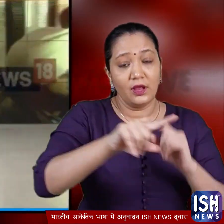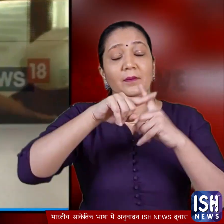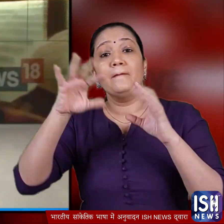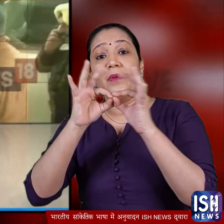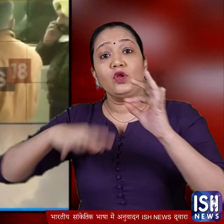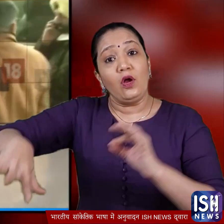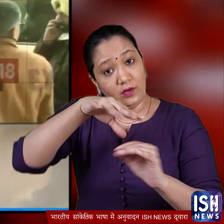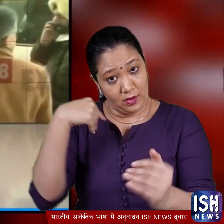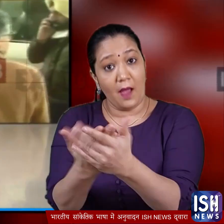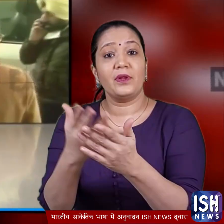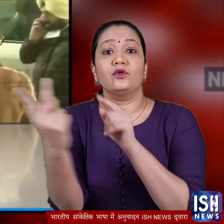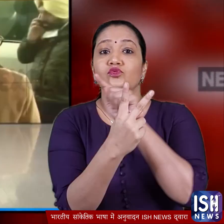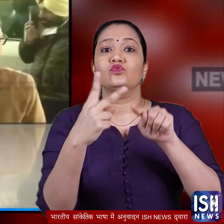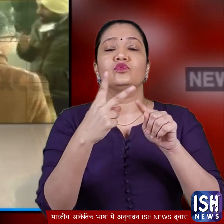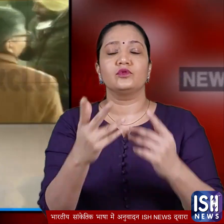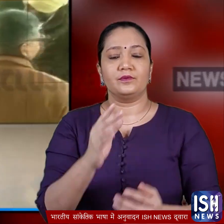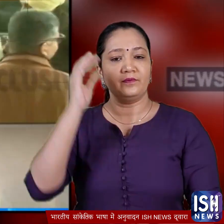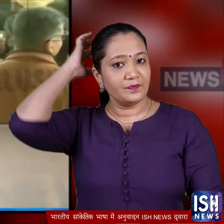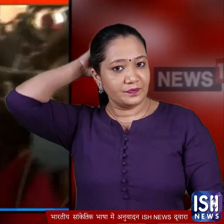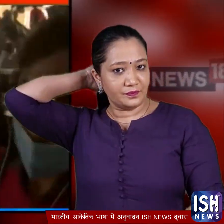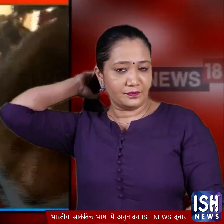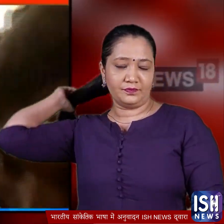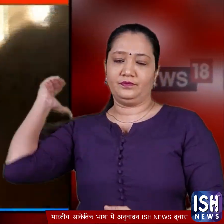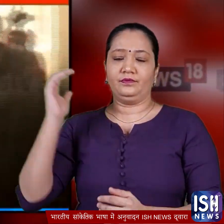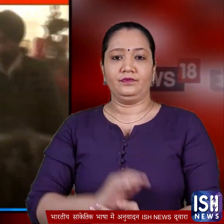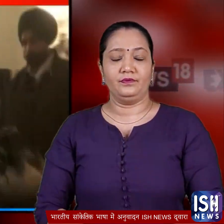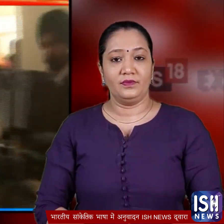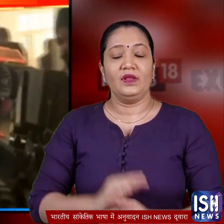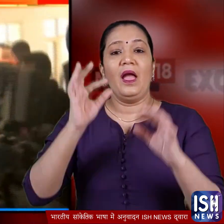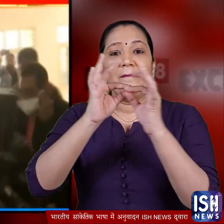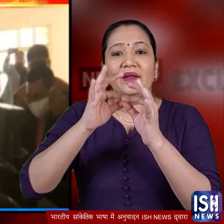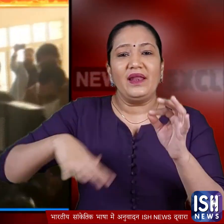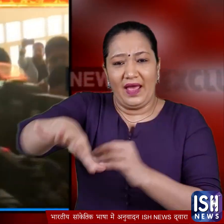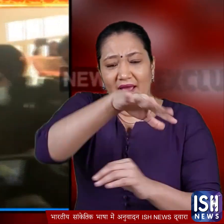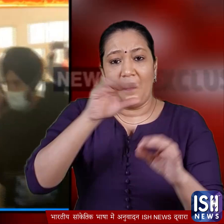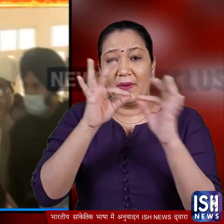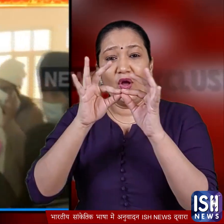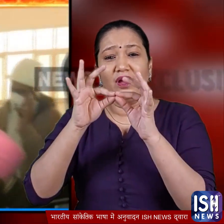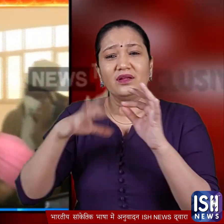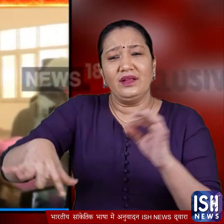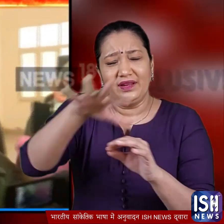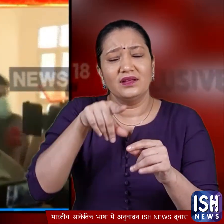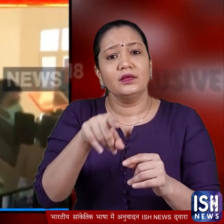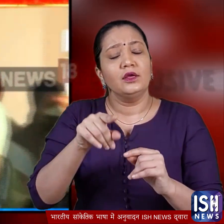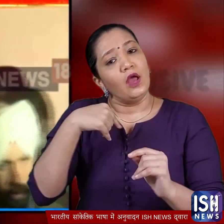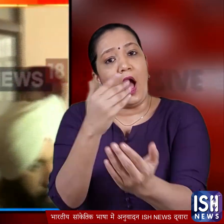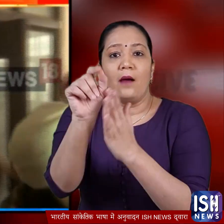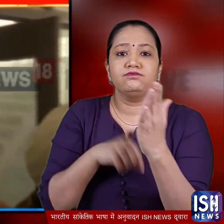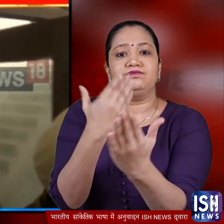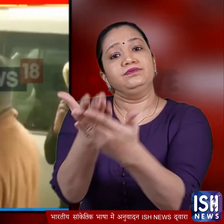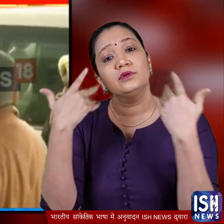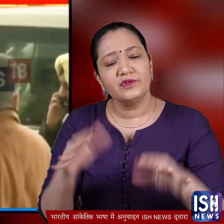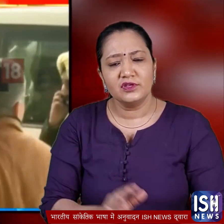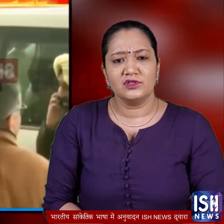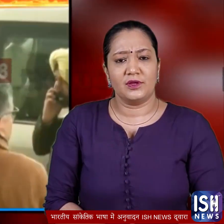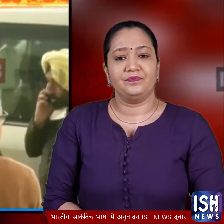अलावा भदौर विधानसभा सीट से भी चुनावी मैदान में है और बरनाला जिले में आने वाली इस भदौर सीट से उन्होंने अपना पर्चा भी भर